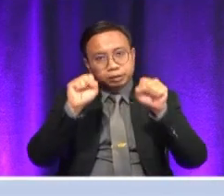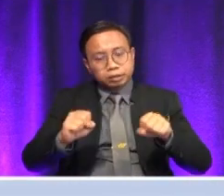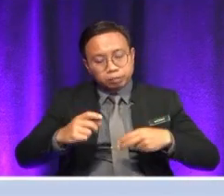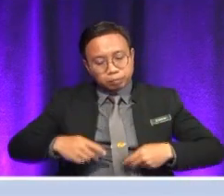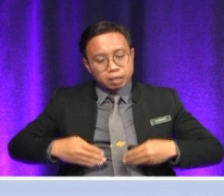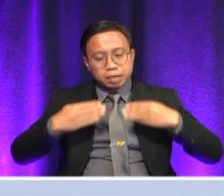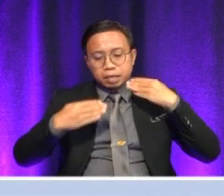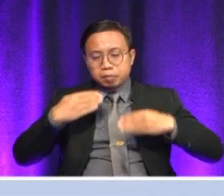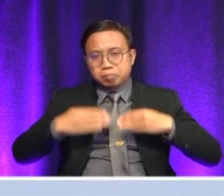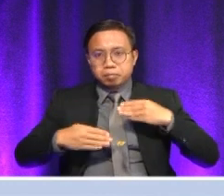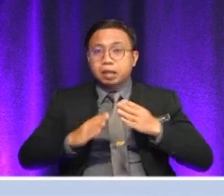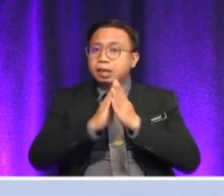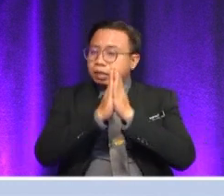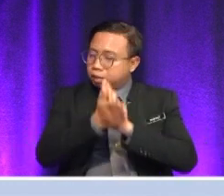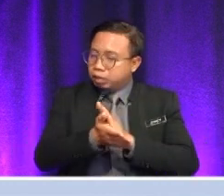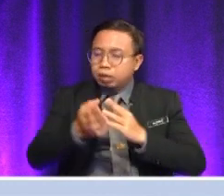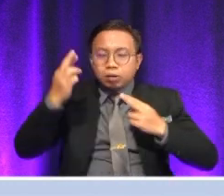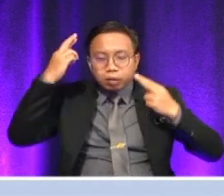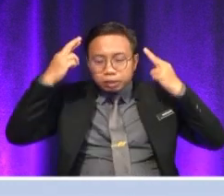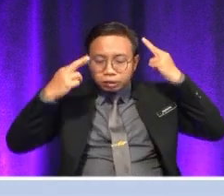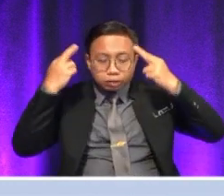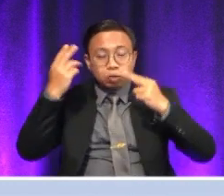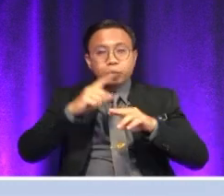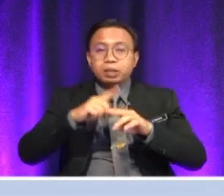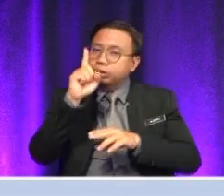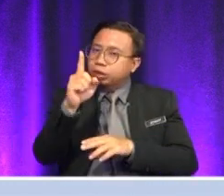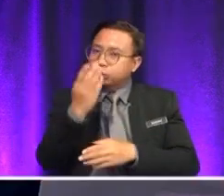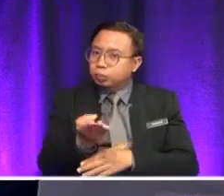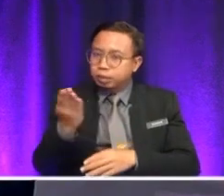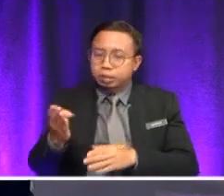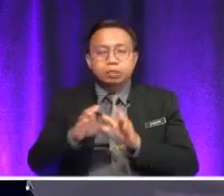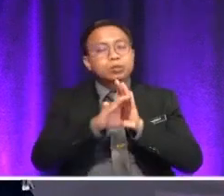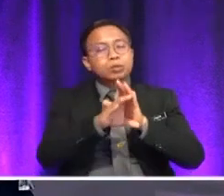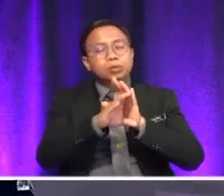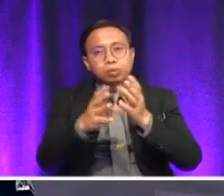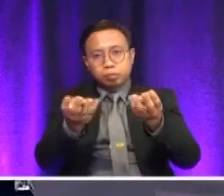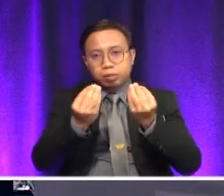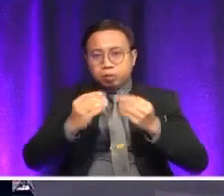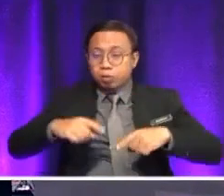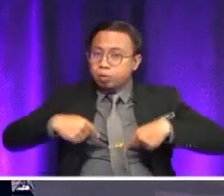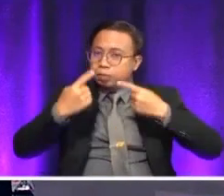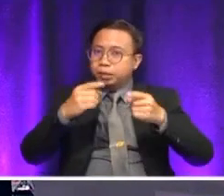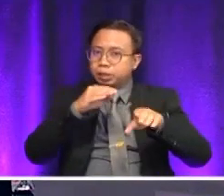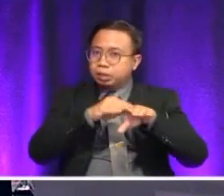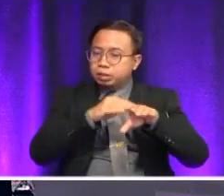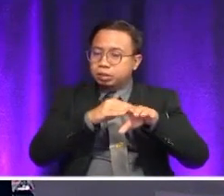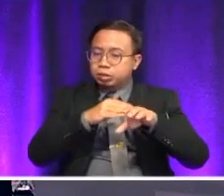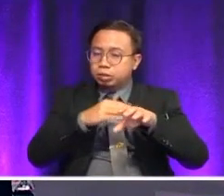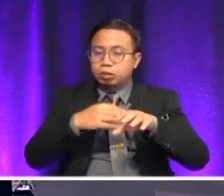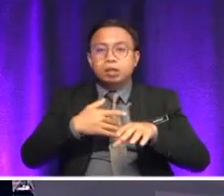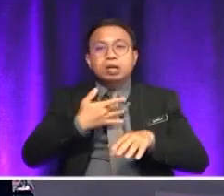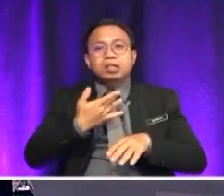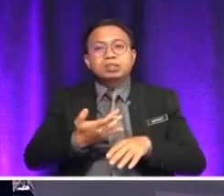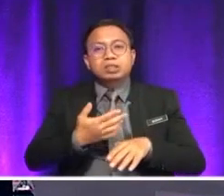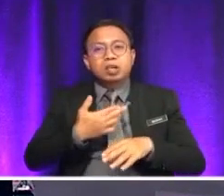badan dan menghasilkan perasaan risau terhadap sesuatu perkara. Okey, contoh macam tadi nak pergi kerja, risau datang lambat. Lepas tu pula